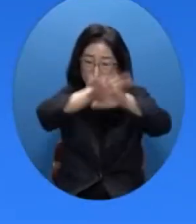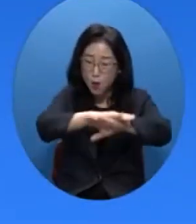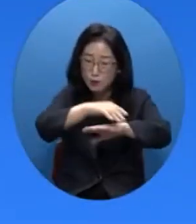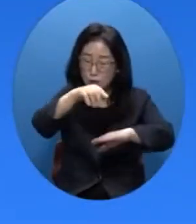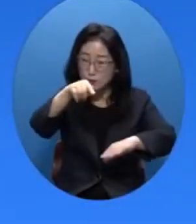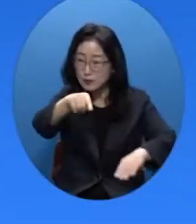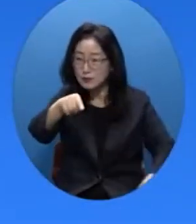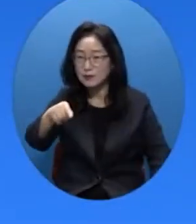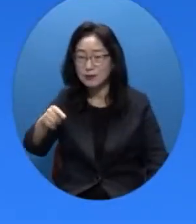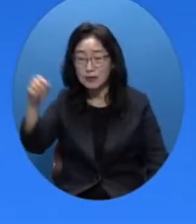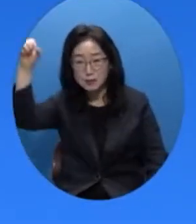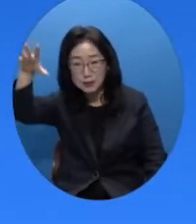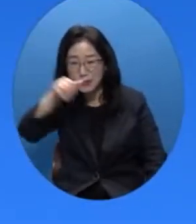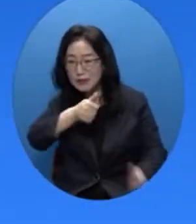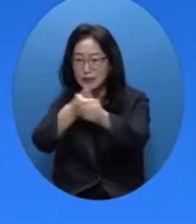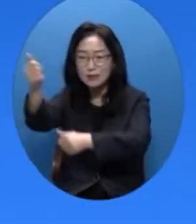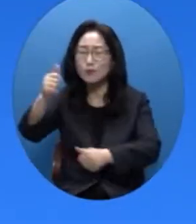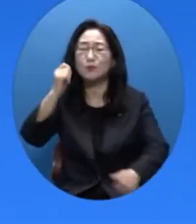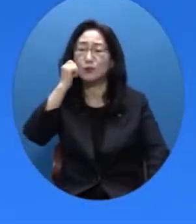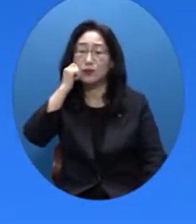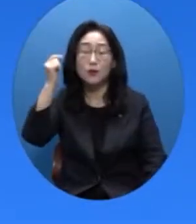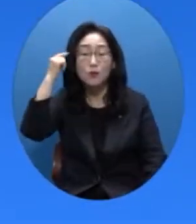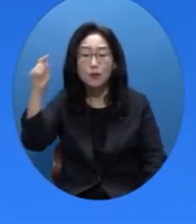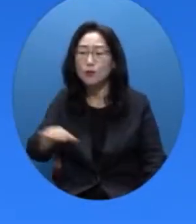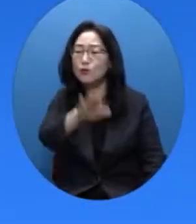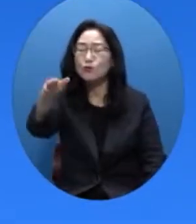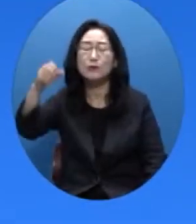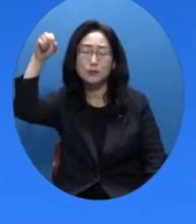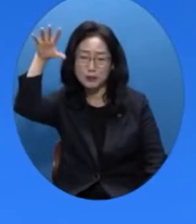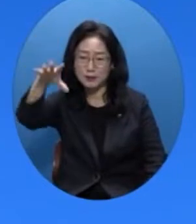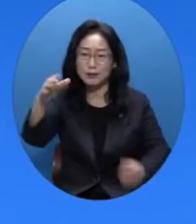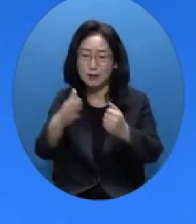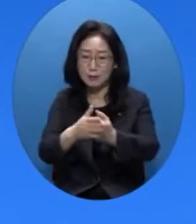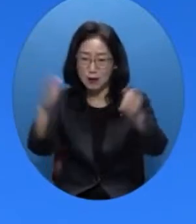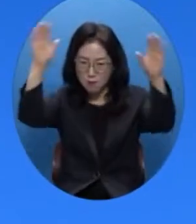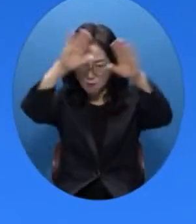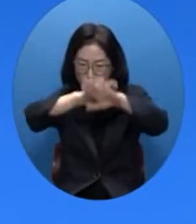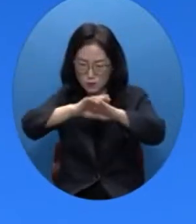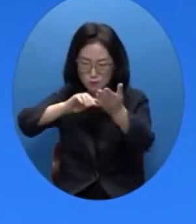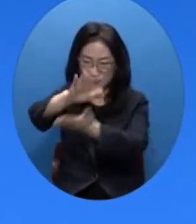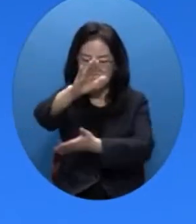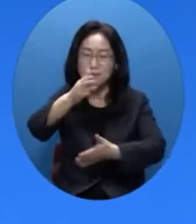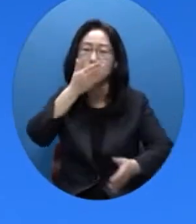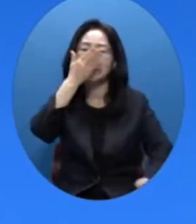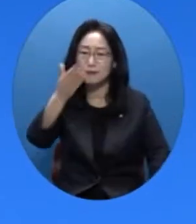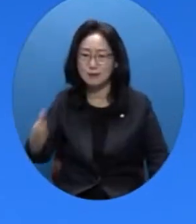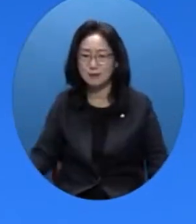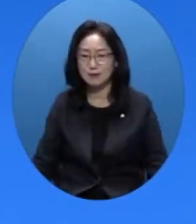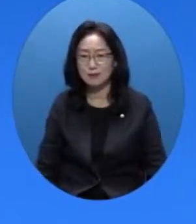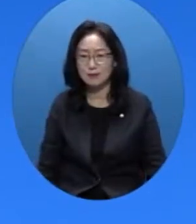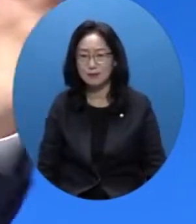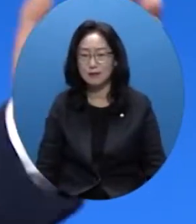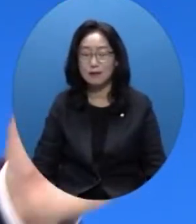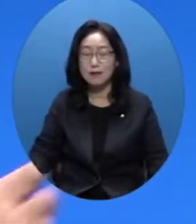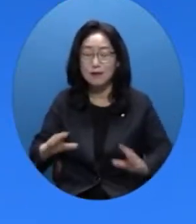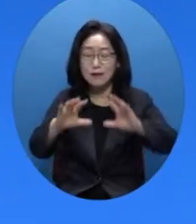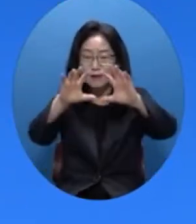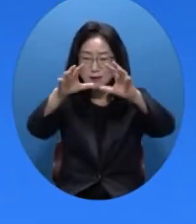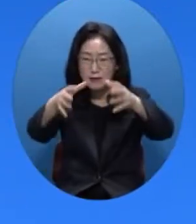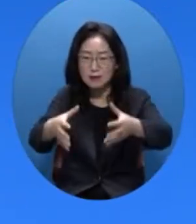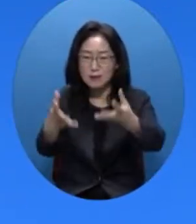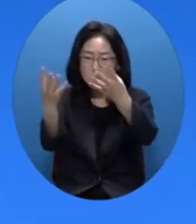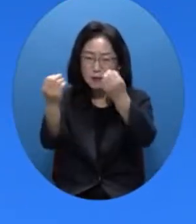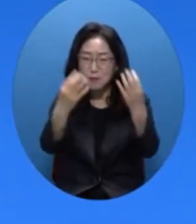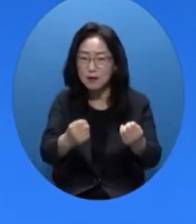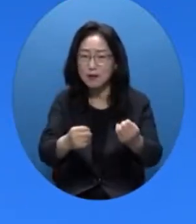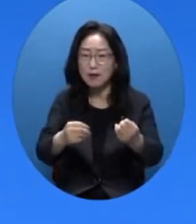없습니다 우리가 비치기 때문에 우리가 이제는 어둠을 물리지 가 되는 것입니다 이 땅의 만연한 모든